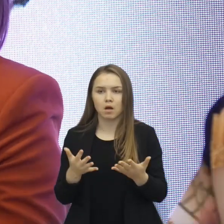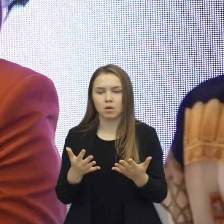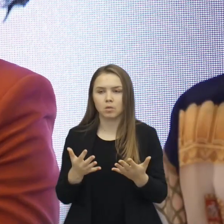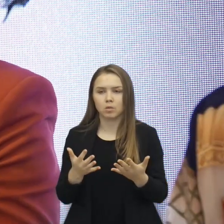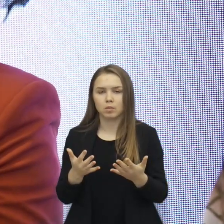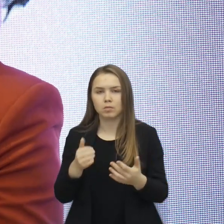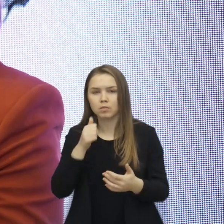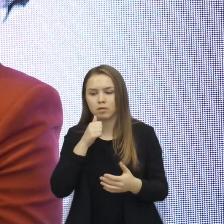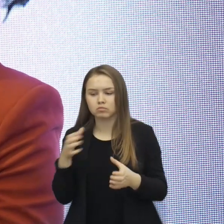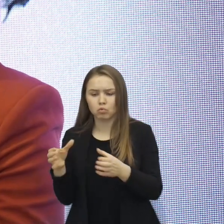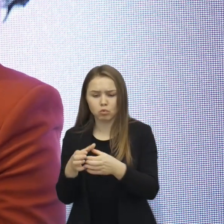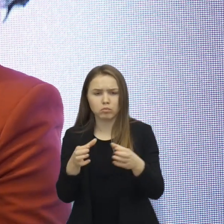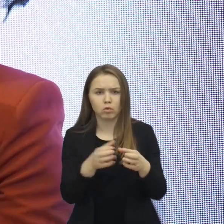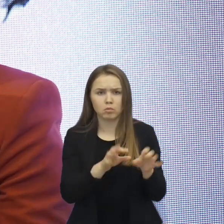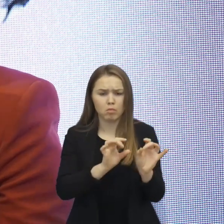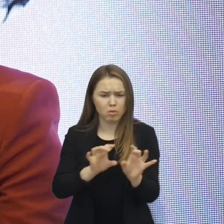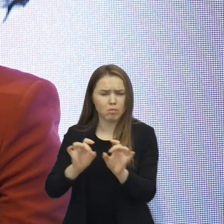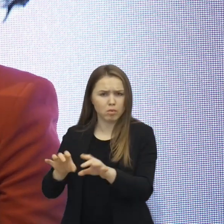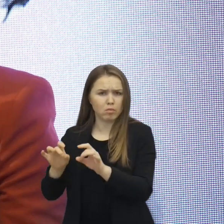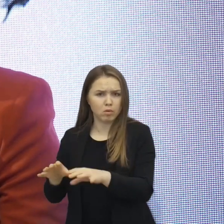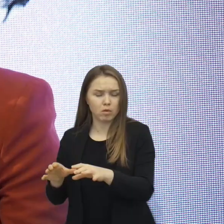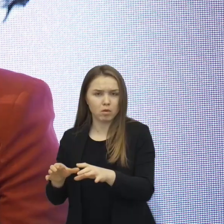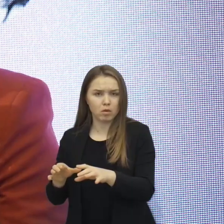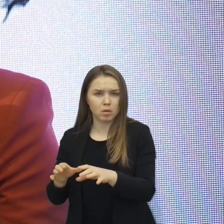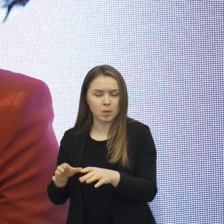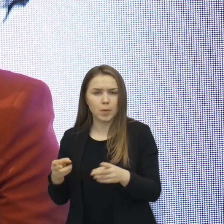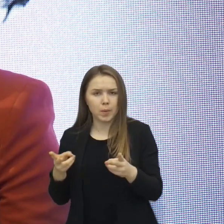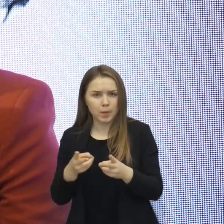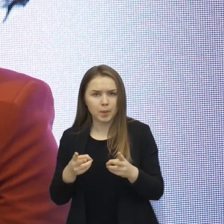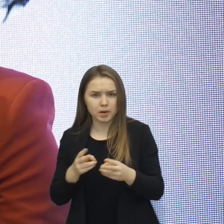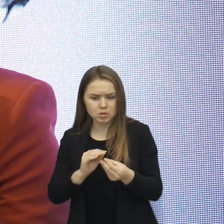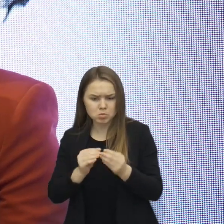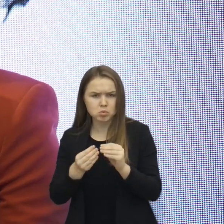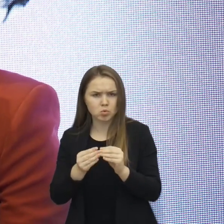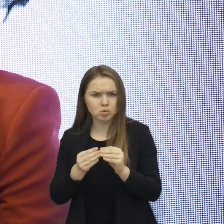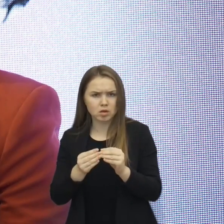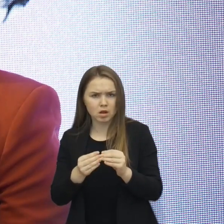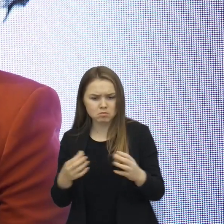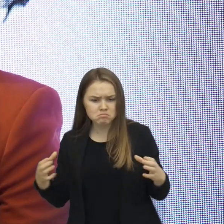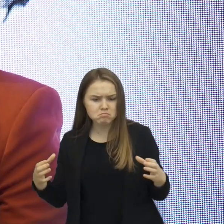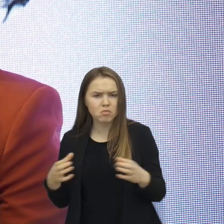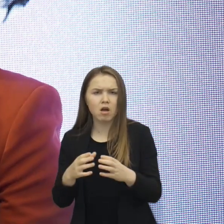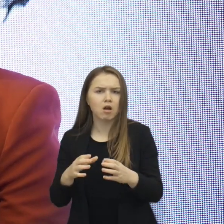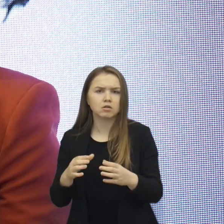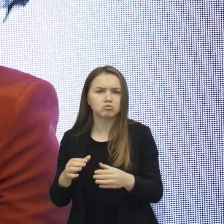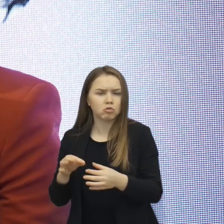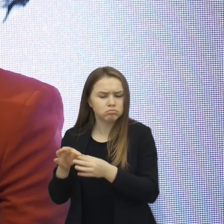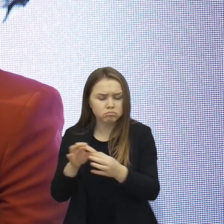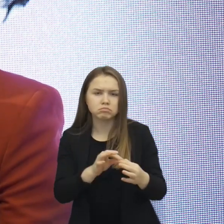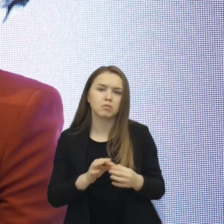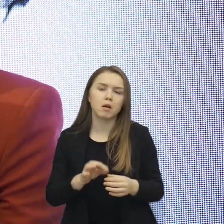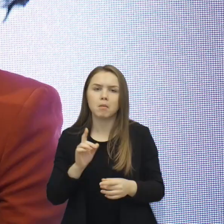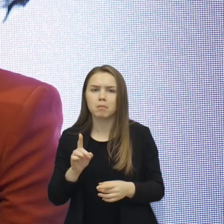suderinti skirtingų grupių interesus, bet čia nėra ką derinti, nes transasmenų